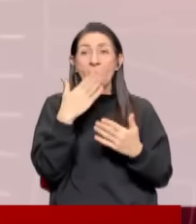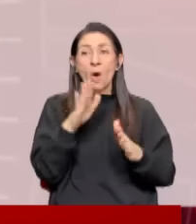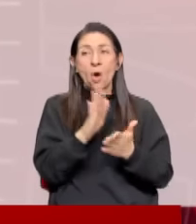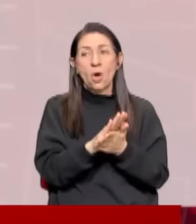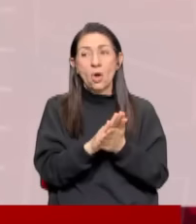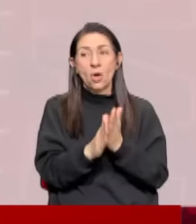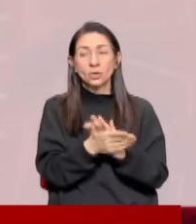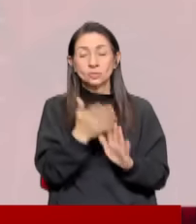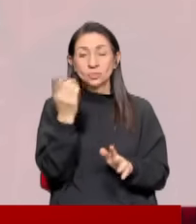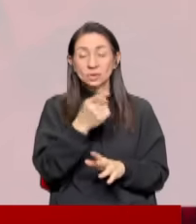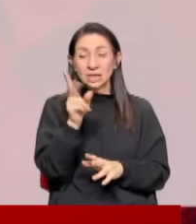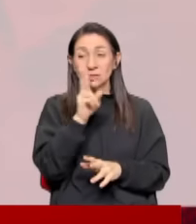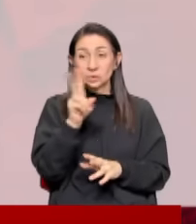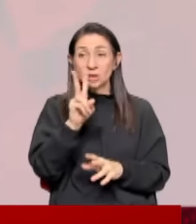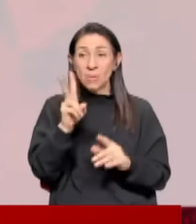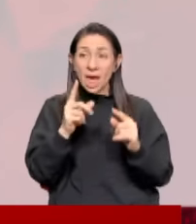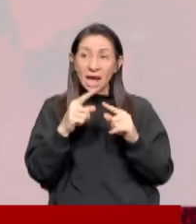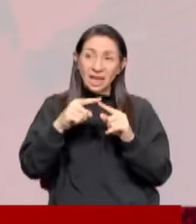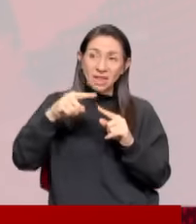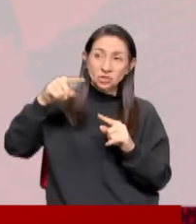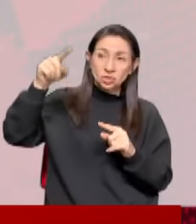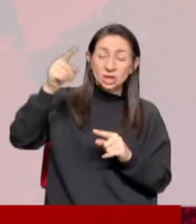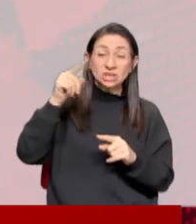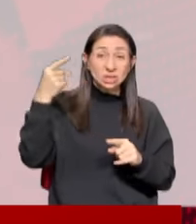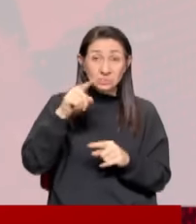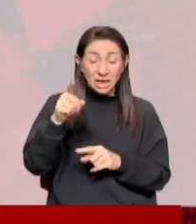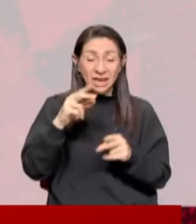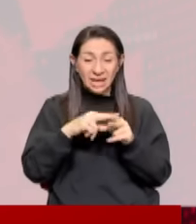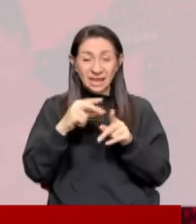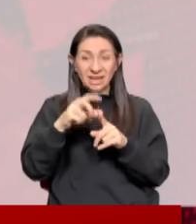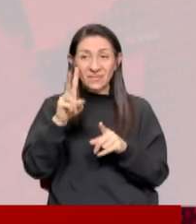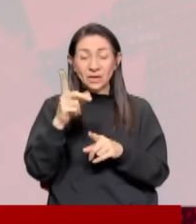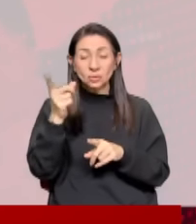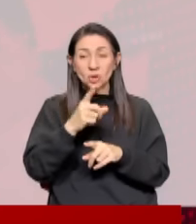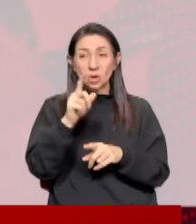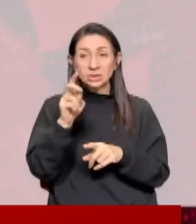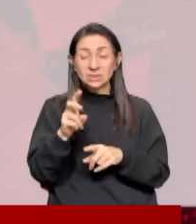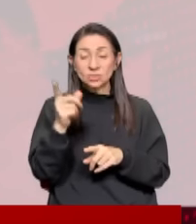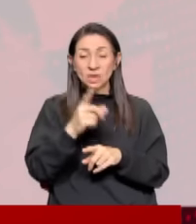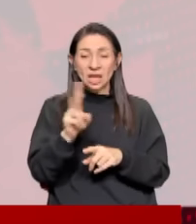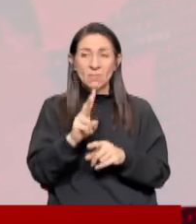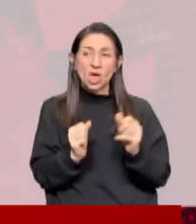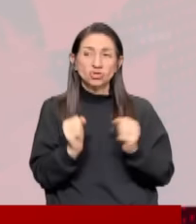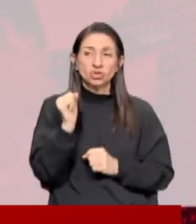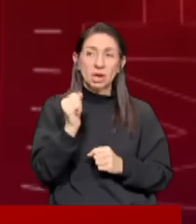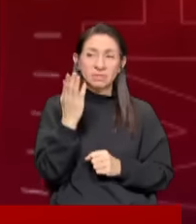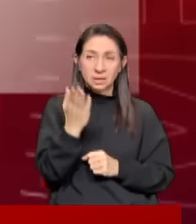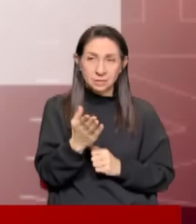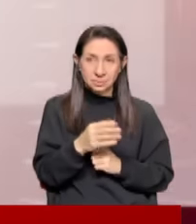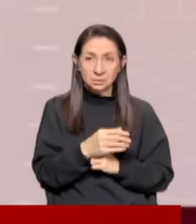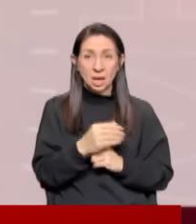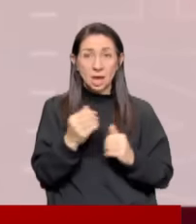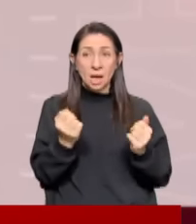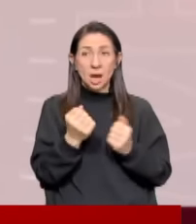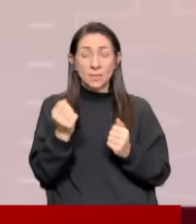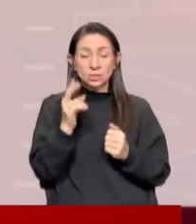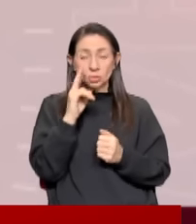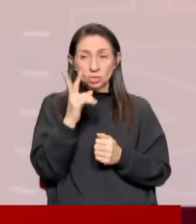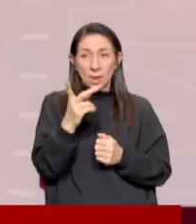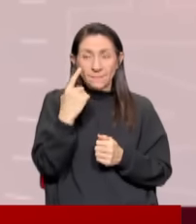kalmadı. %220'ye kadar çıkıyor. Şimşek ise KDV'yi %18'den %20'ye çıkarttı. Otomobil